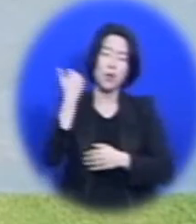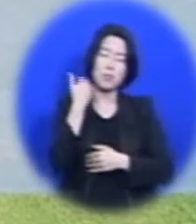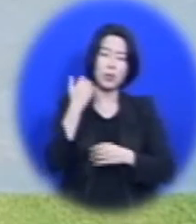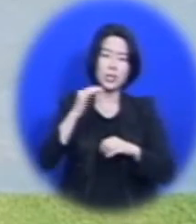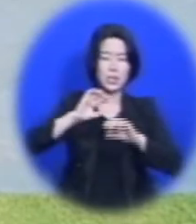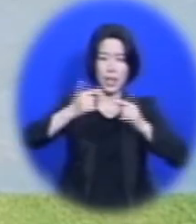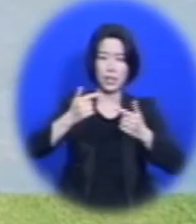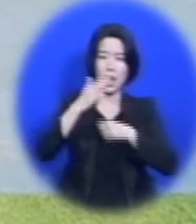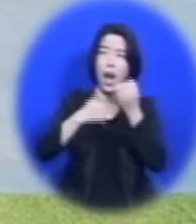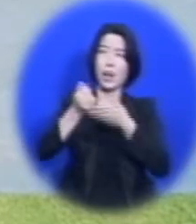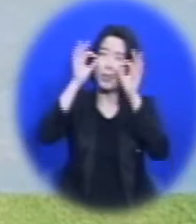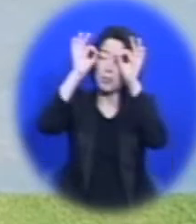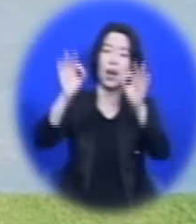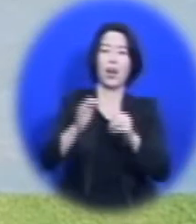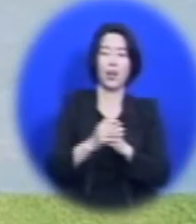하나님을 바라보라.